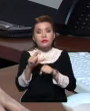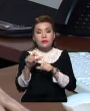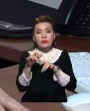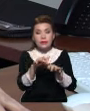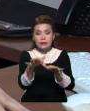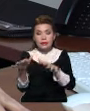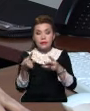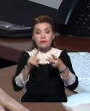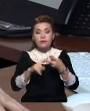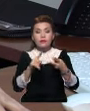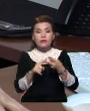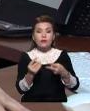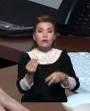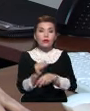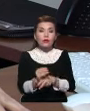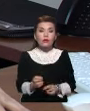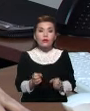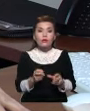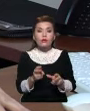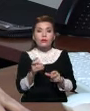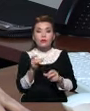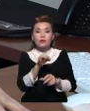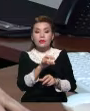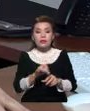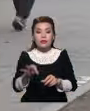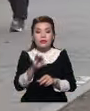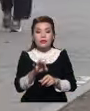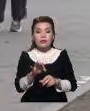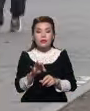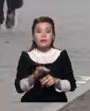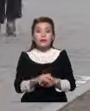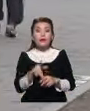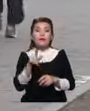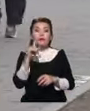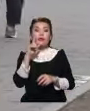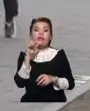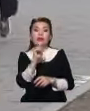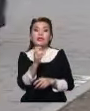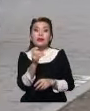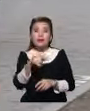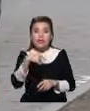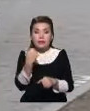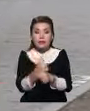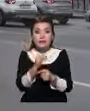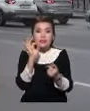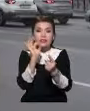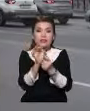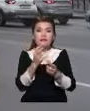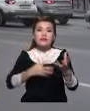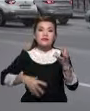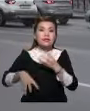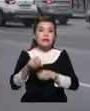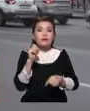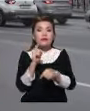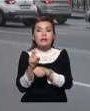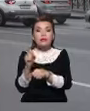Второе – изменение и дополнение в Уголовно-процессуальный кодекс и Уголовный кодекс. Как отметил Айдын Бекебаев, главной целью всех принимаемых задач –